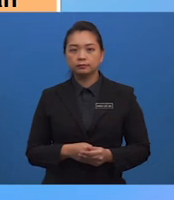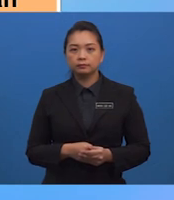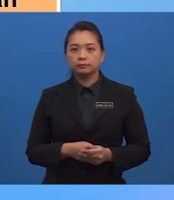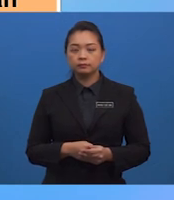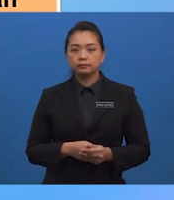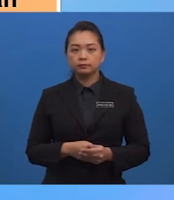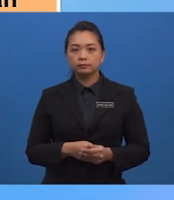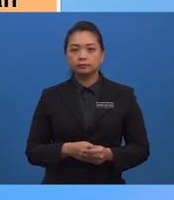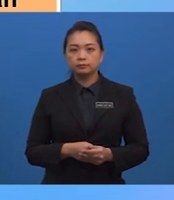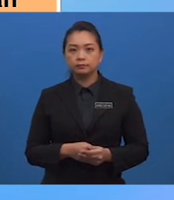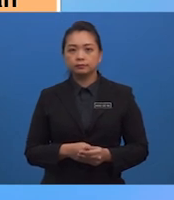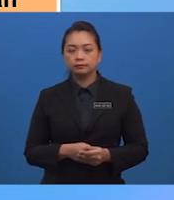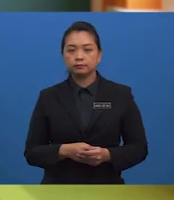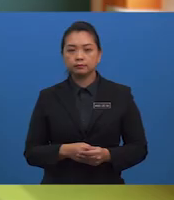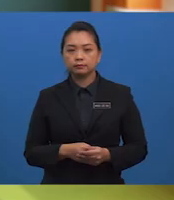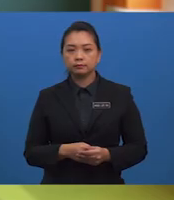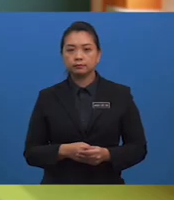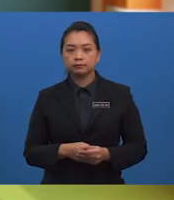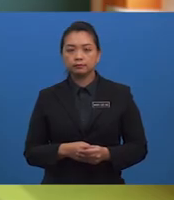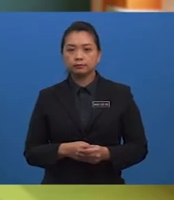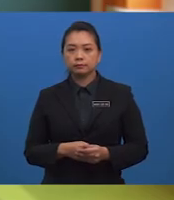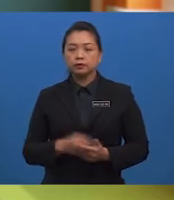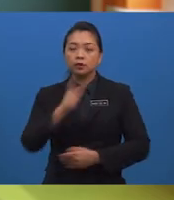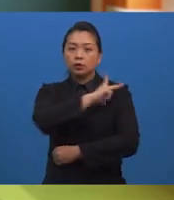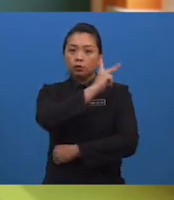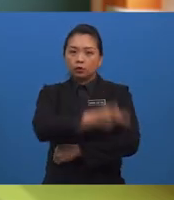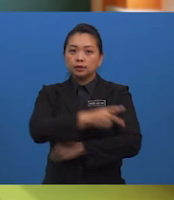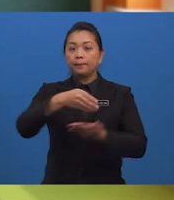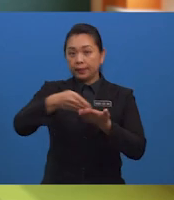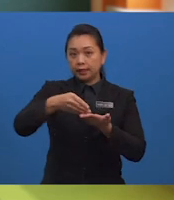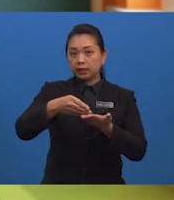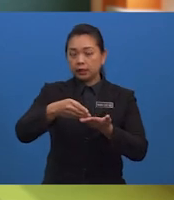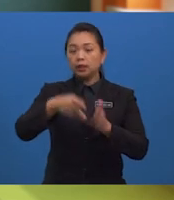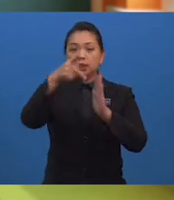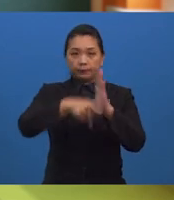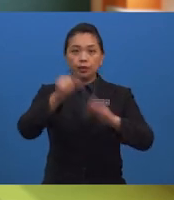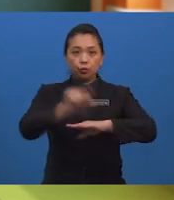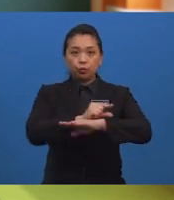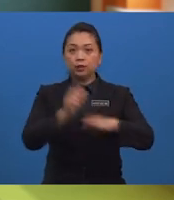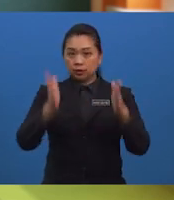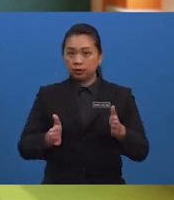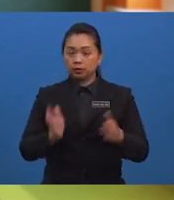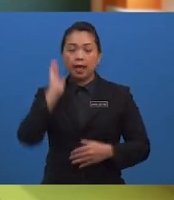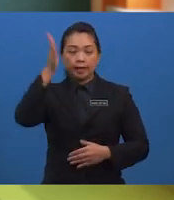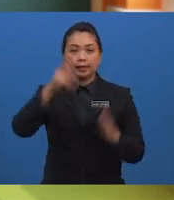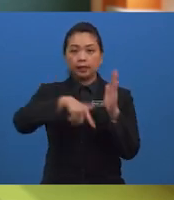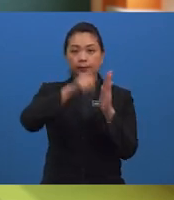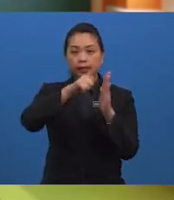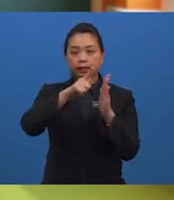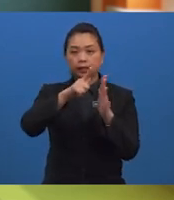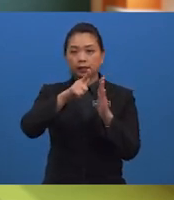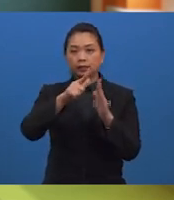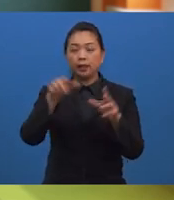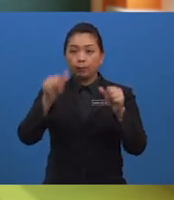yang lebih murah. Kuasa beli pengguna akan bertambah dan pengguna akan lebih mampu memiliki